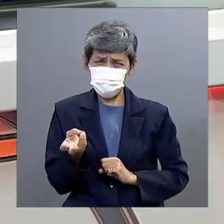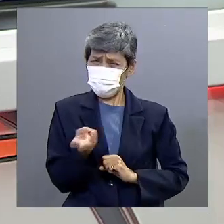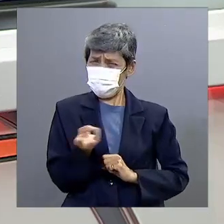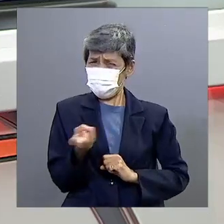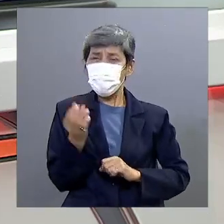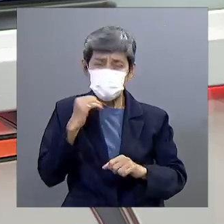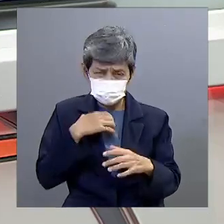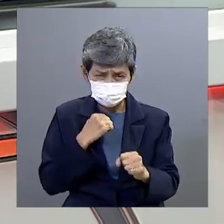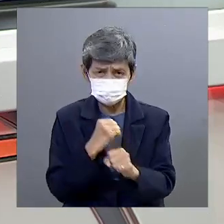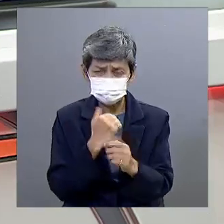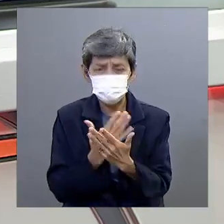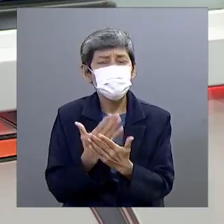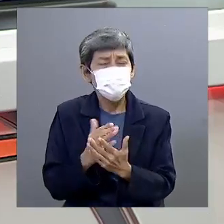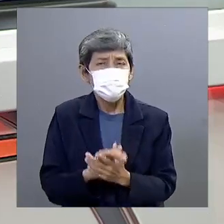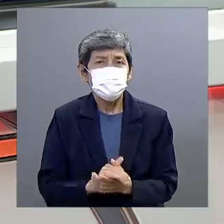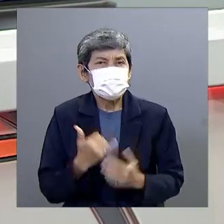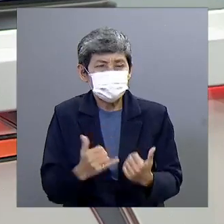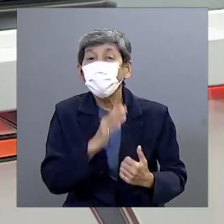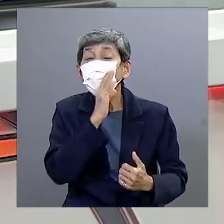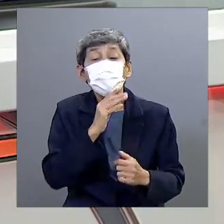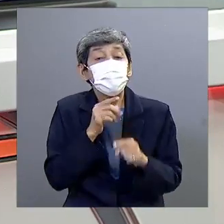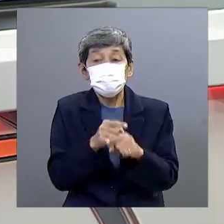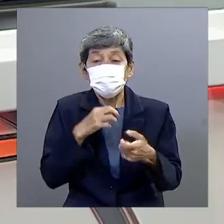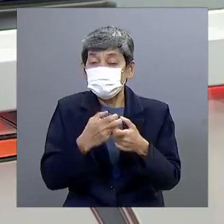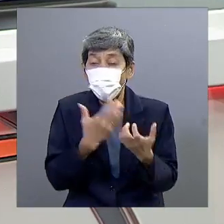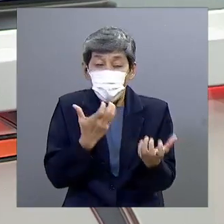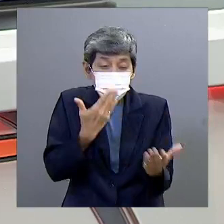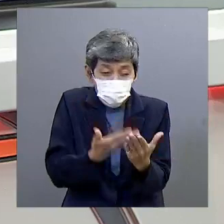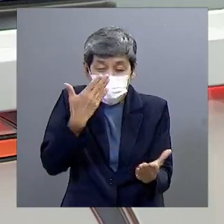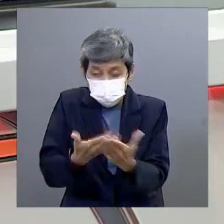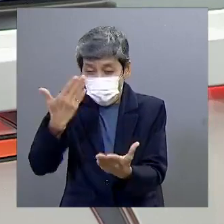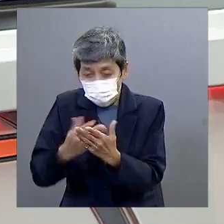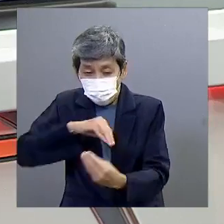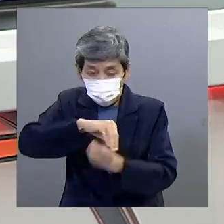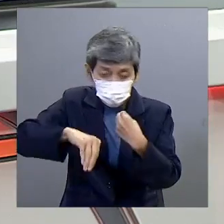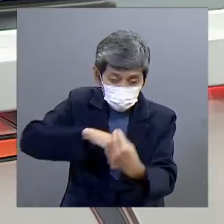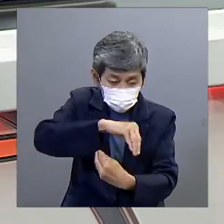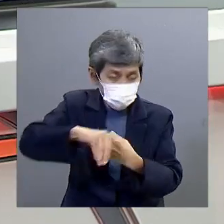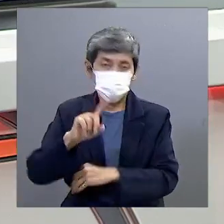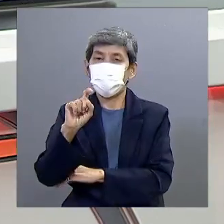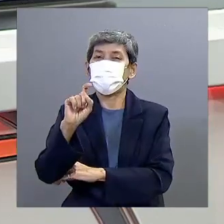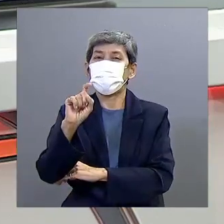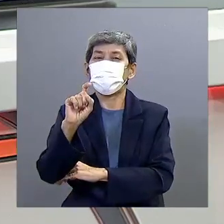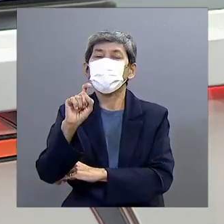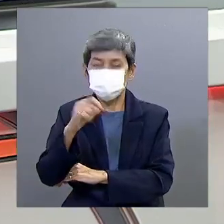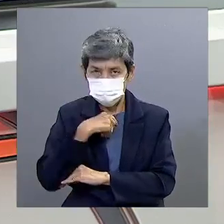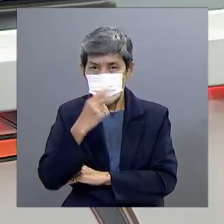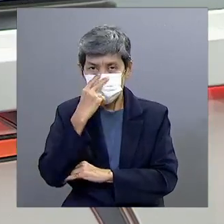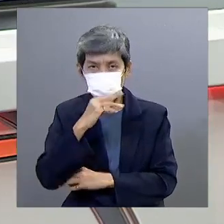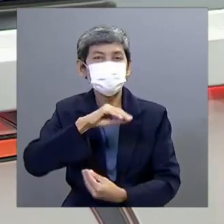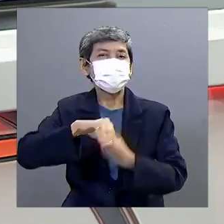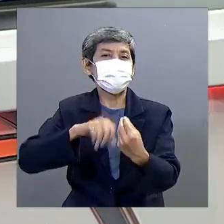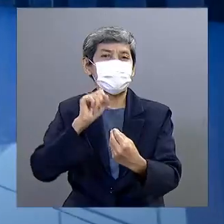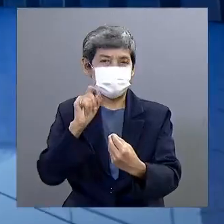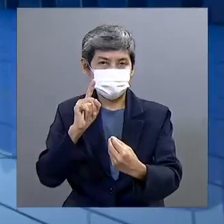ดเงินเฟ้อได้ทั้งนี้หากปล่อยให้เกิดภาวะเงินเฟ้อนานๆก็อาจจะทำให้เศรษฐกิจนั้นไม่ฟื้นตัวนะคะติดตามในจับสัญญาณเศรษฐกิจกับคุณนันทินีราย